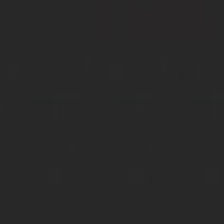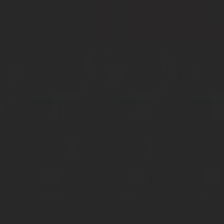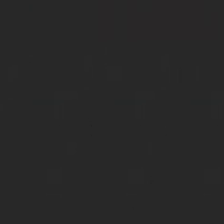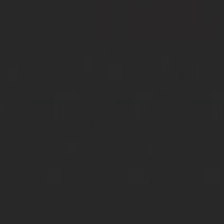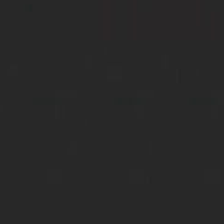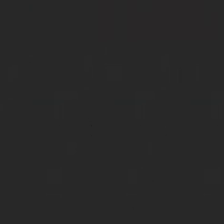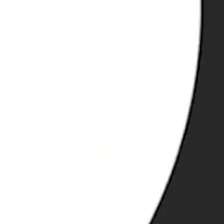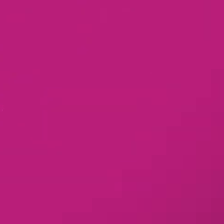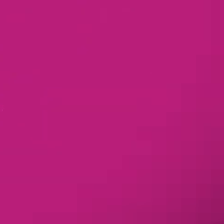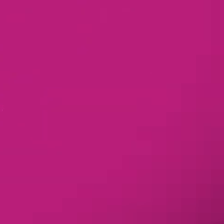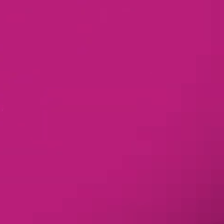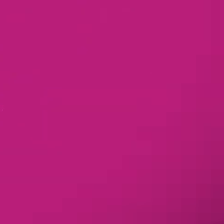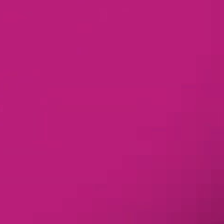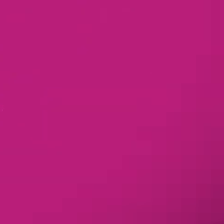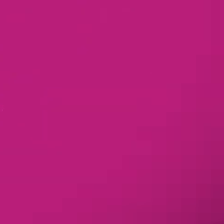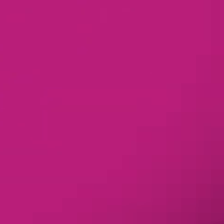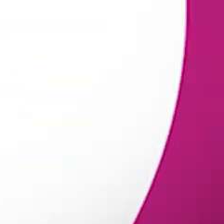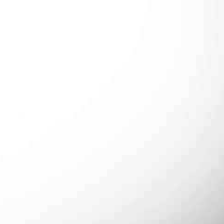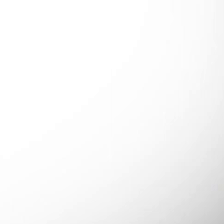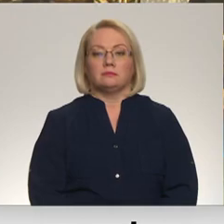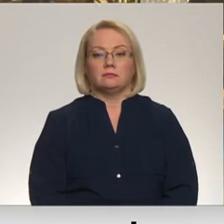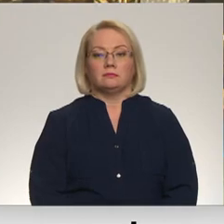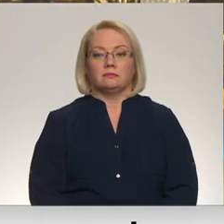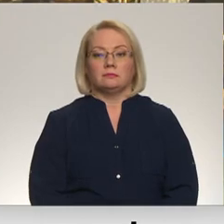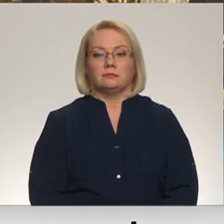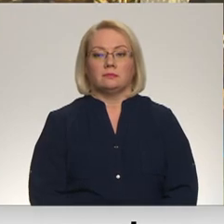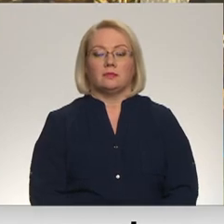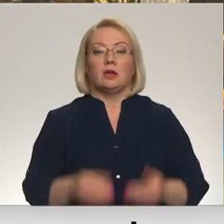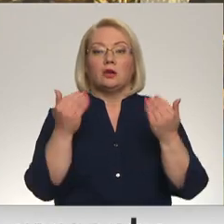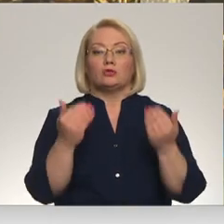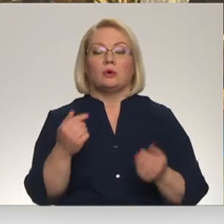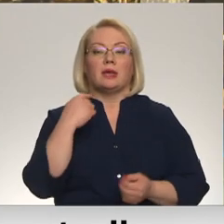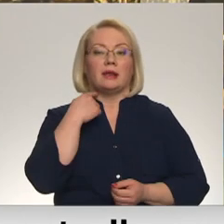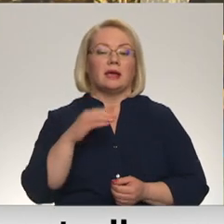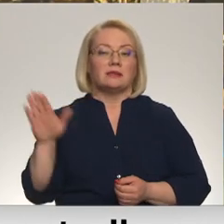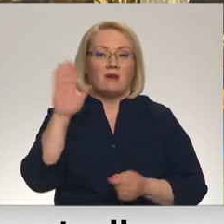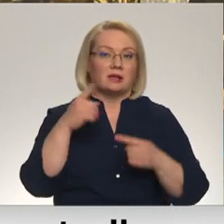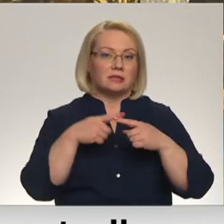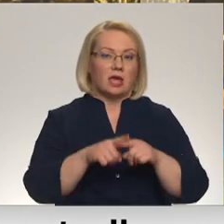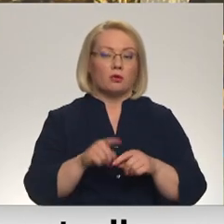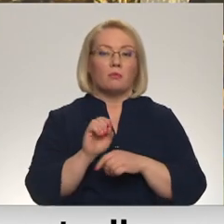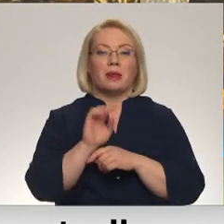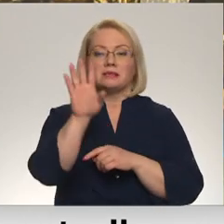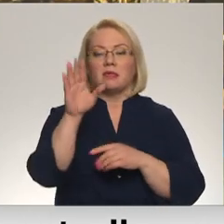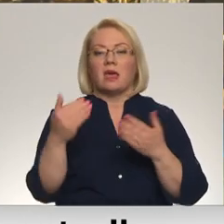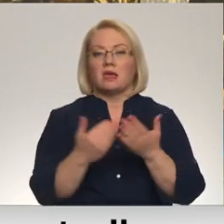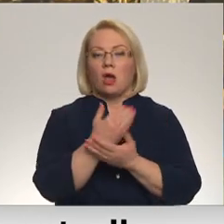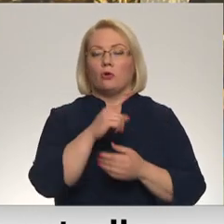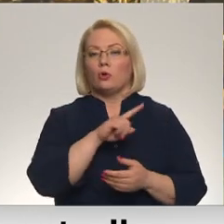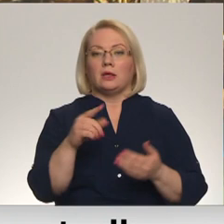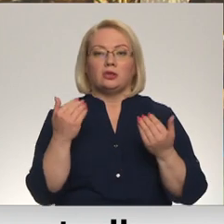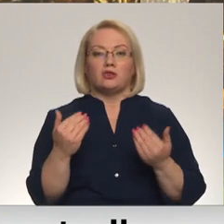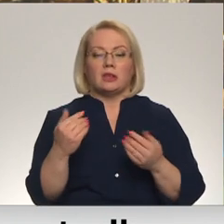Re, viss ēters ir te! Šodien Rīgas valsts tehnikums prezentēja jaunu un no